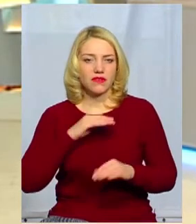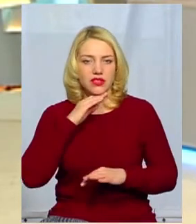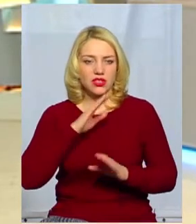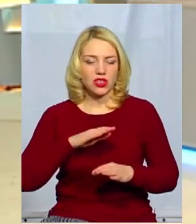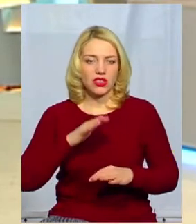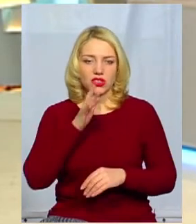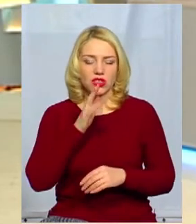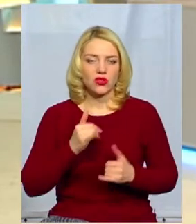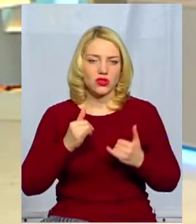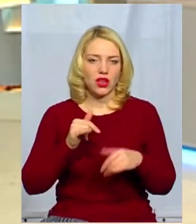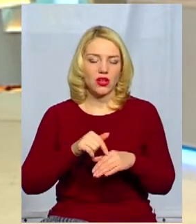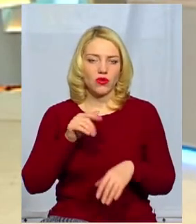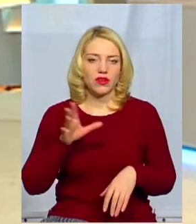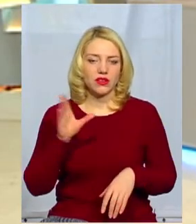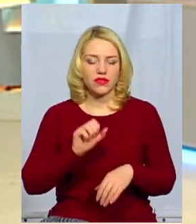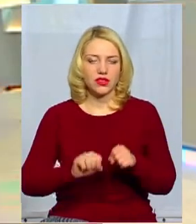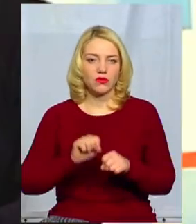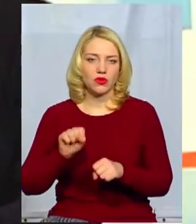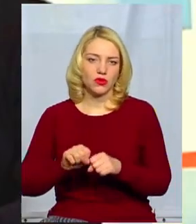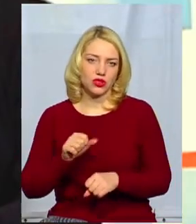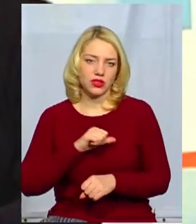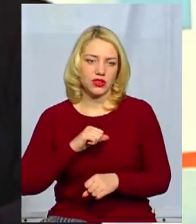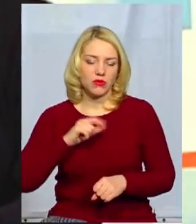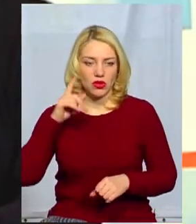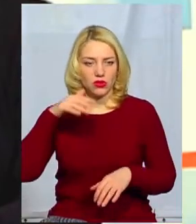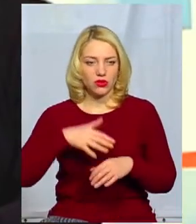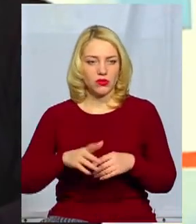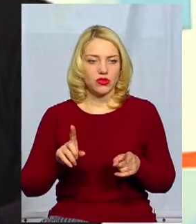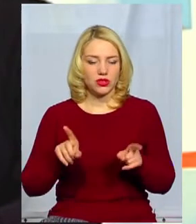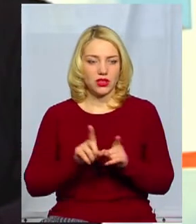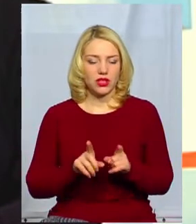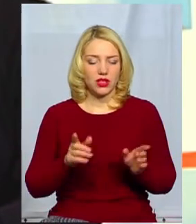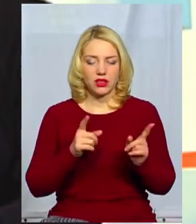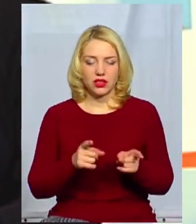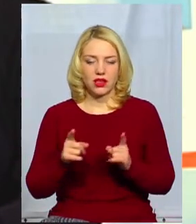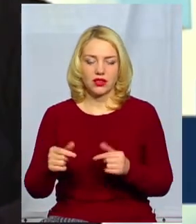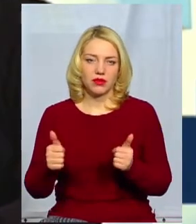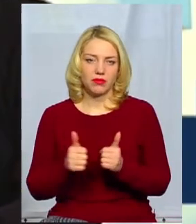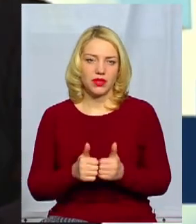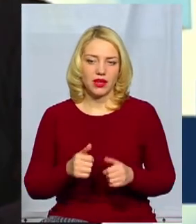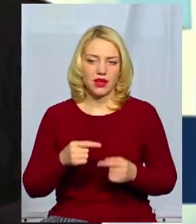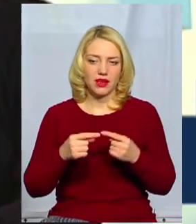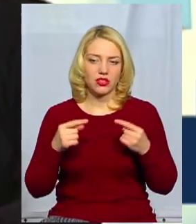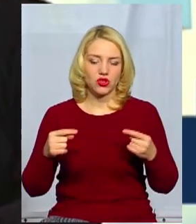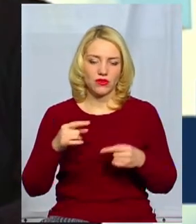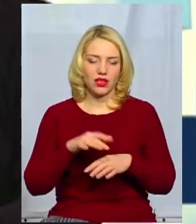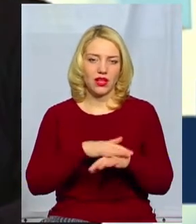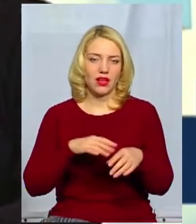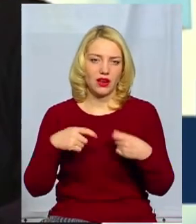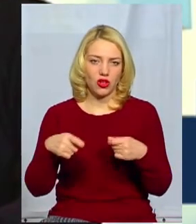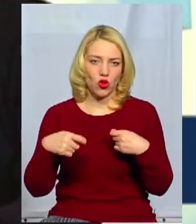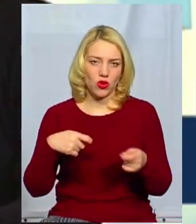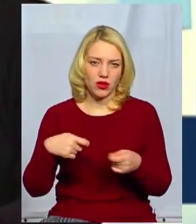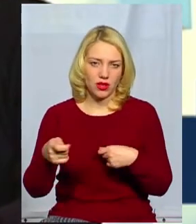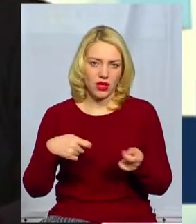на реагування всіх порушень. Самі розумієте, що на таких ділянках біля речових ринків, там біля таких